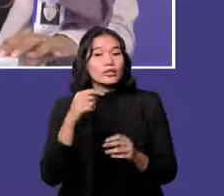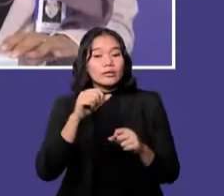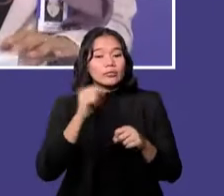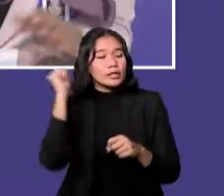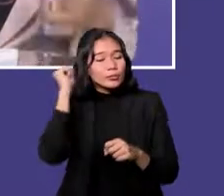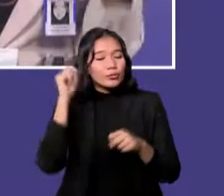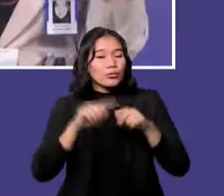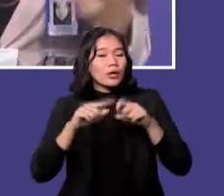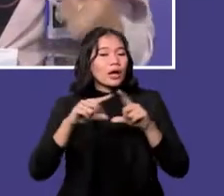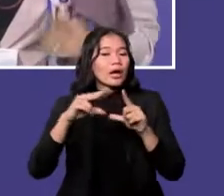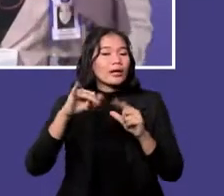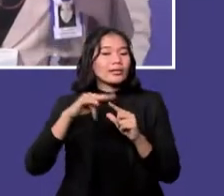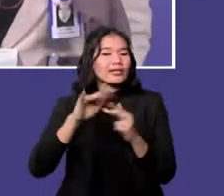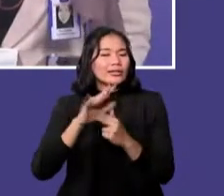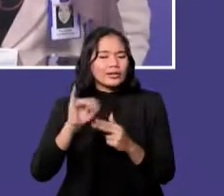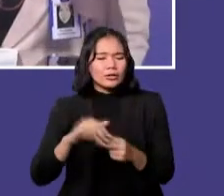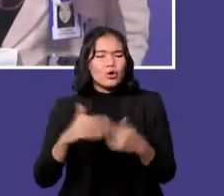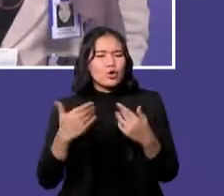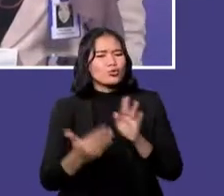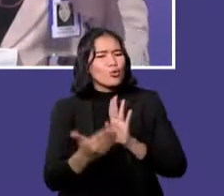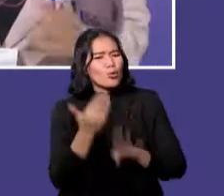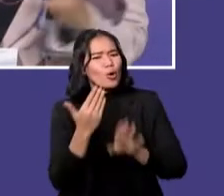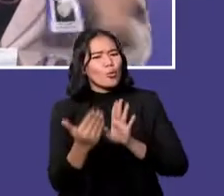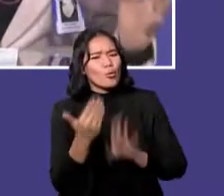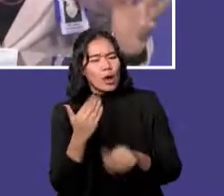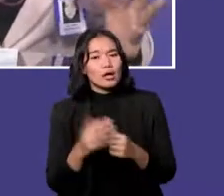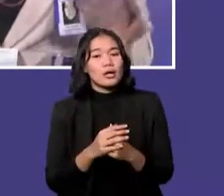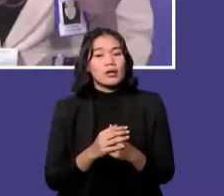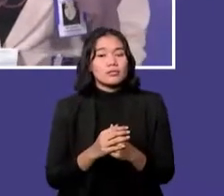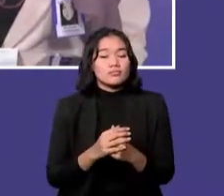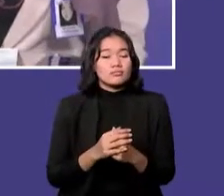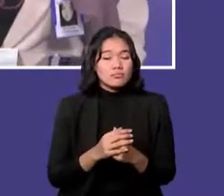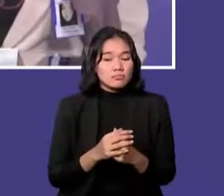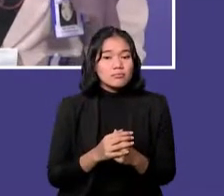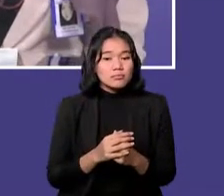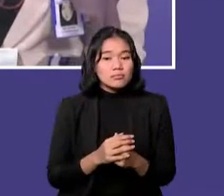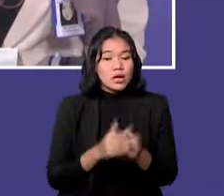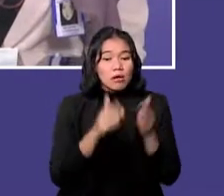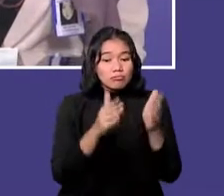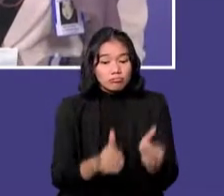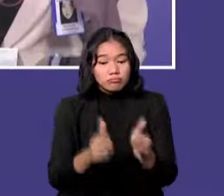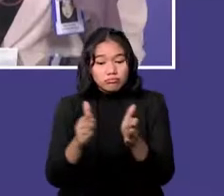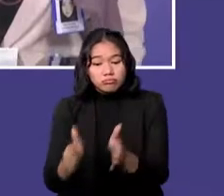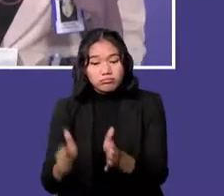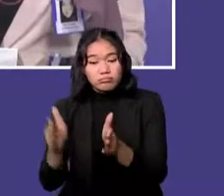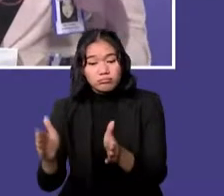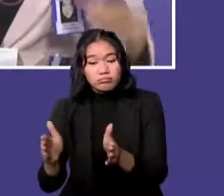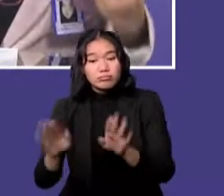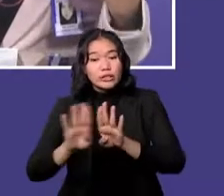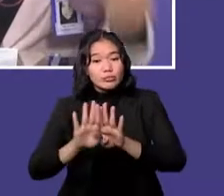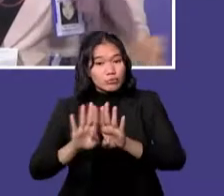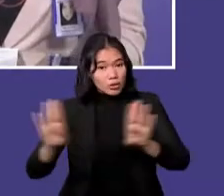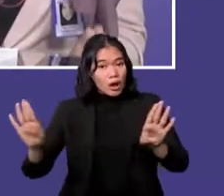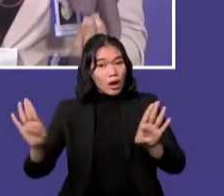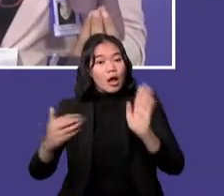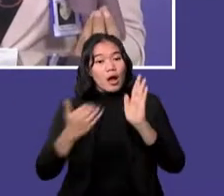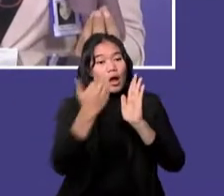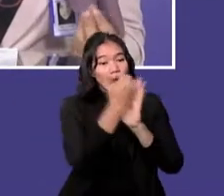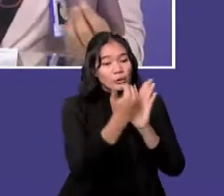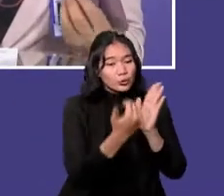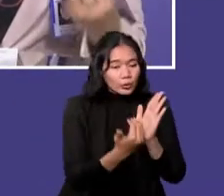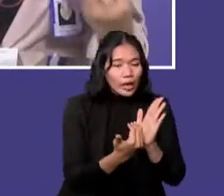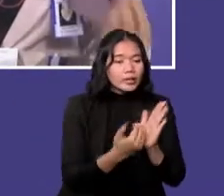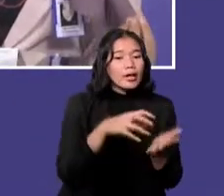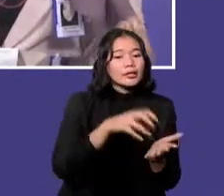tentunya. Ini berulang-ulang disampaikan bahwa dengan dibukanya kembali sektor kesehatan, protokol di tempat